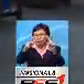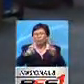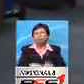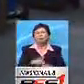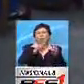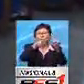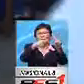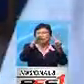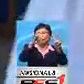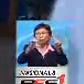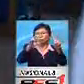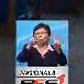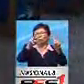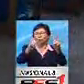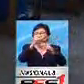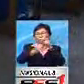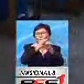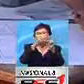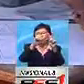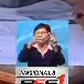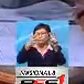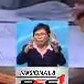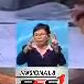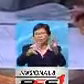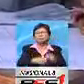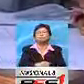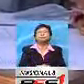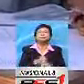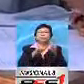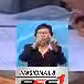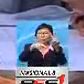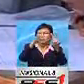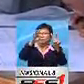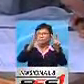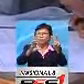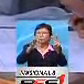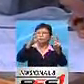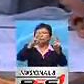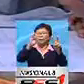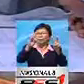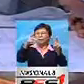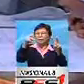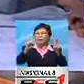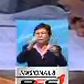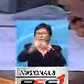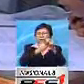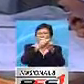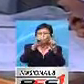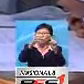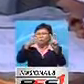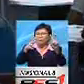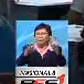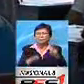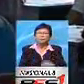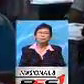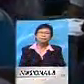2013, 2,820 kes tahun 2014 dan 2,968 kes tahun